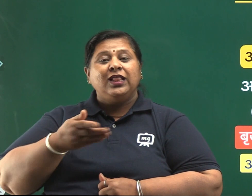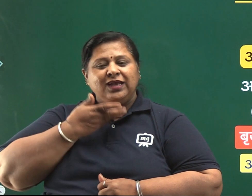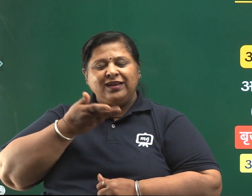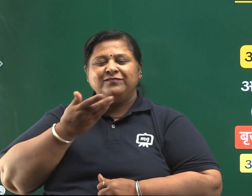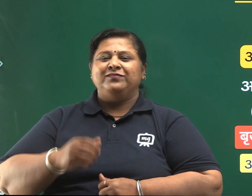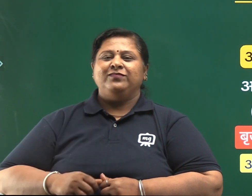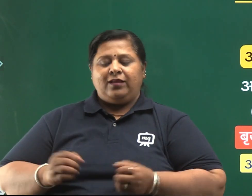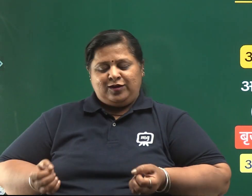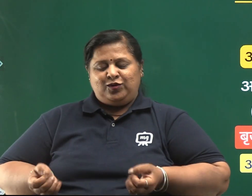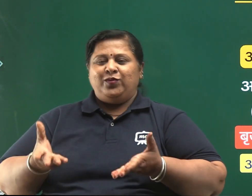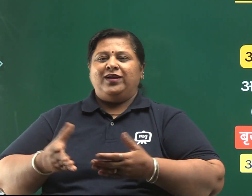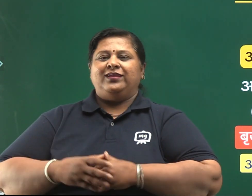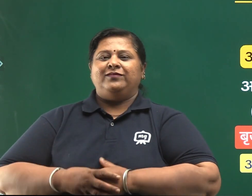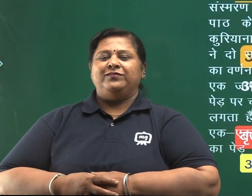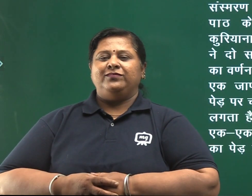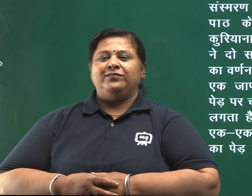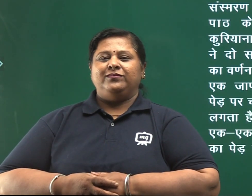अध्ययन शुरू करते हैं।